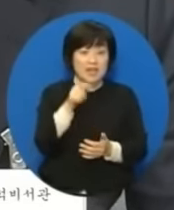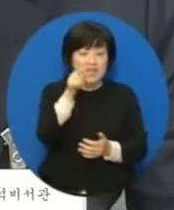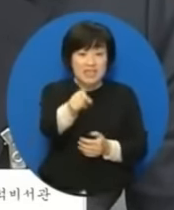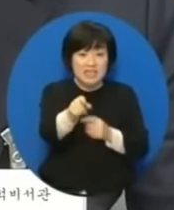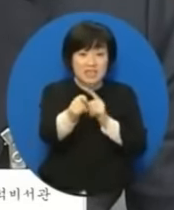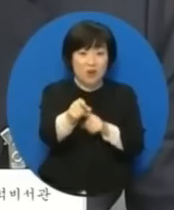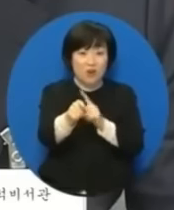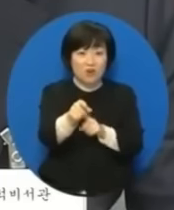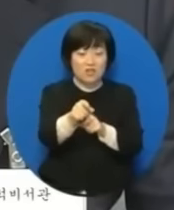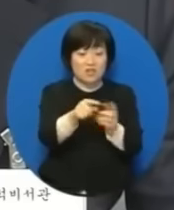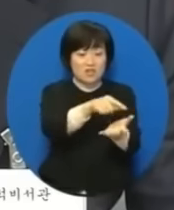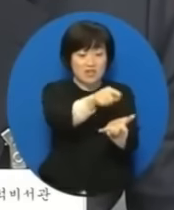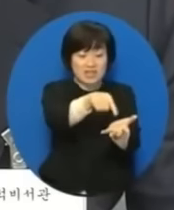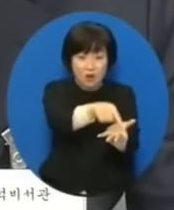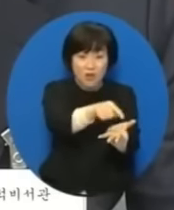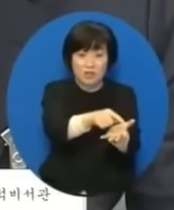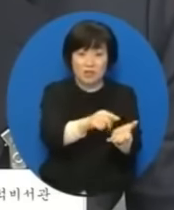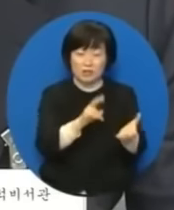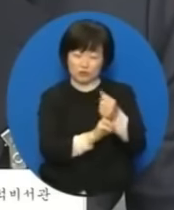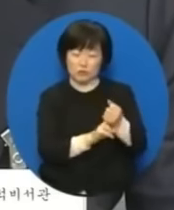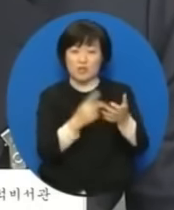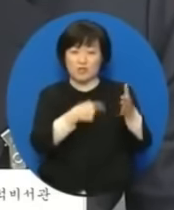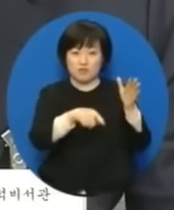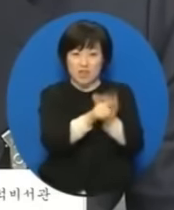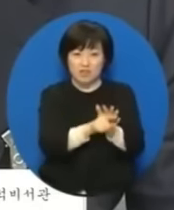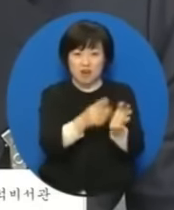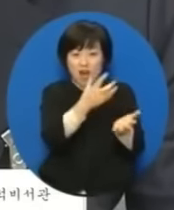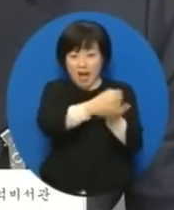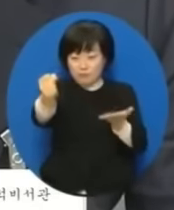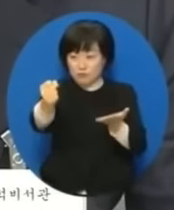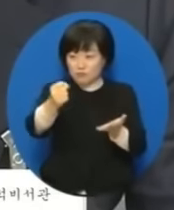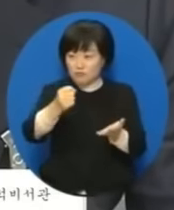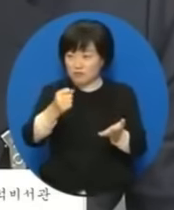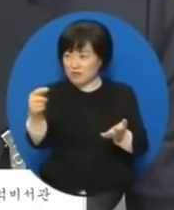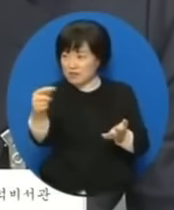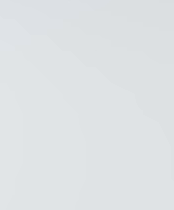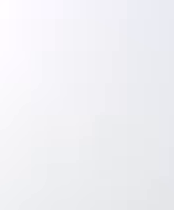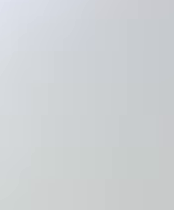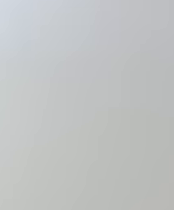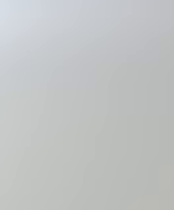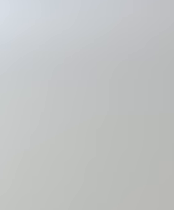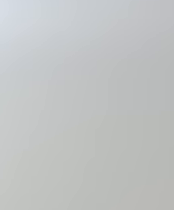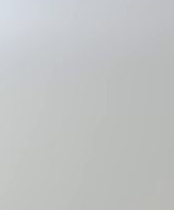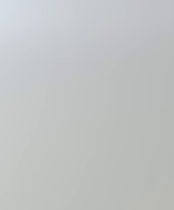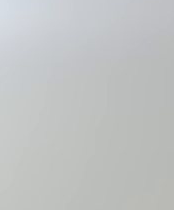저는 그런 내용은 몰랐습니다. 단지 현장에서 압수수색 관련해서 갈등이 있다는 얘기만 알았을 뿐입니다.